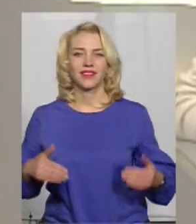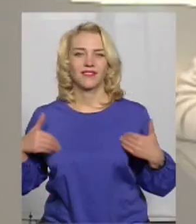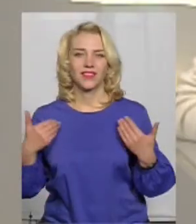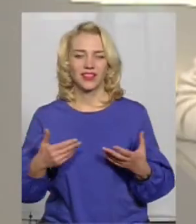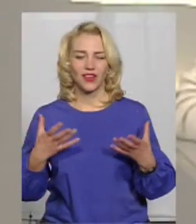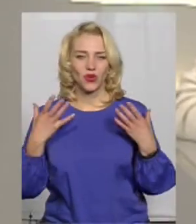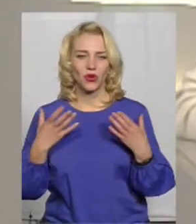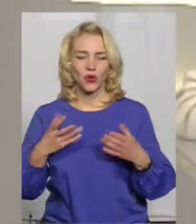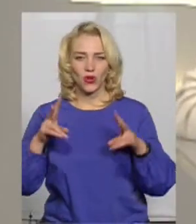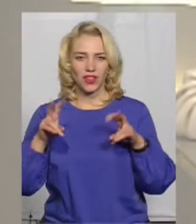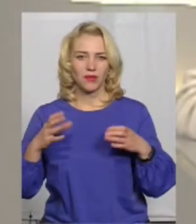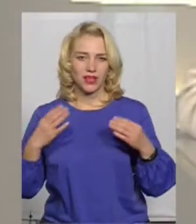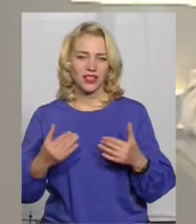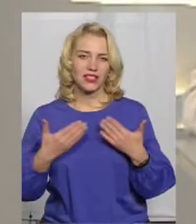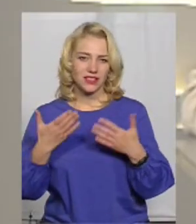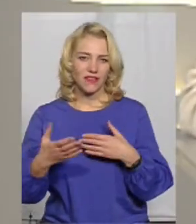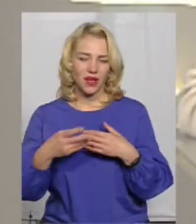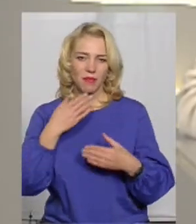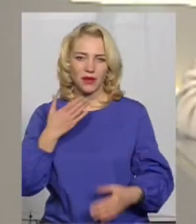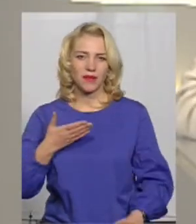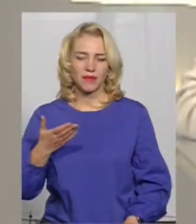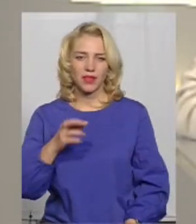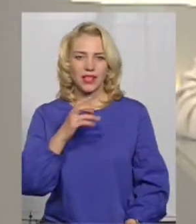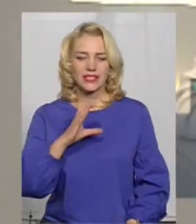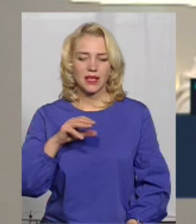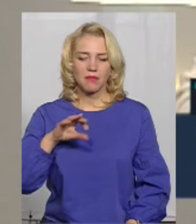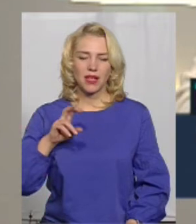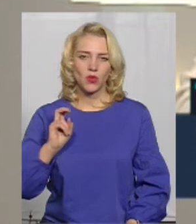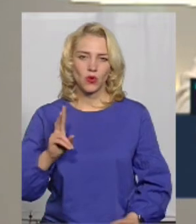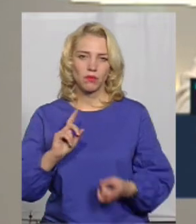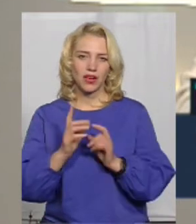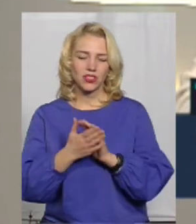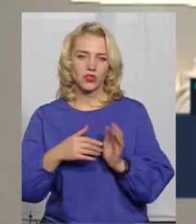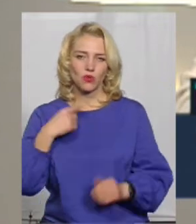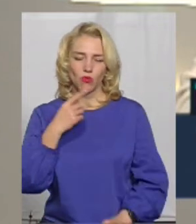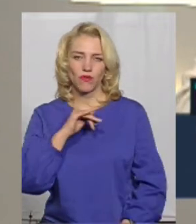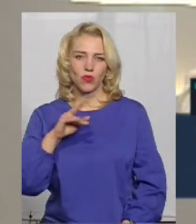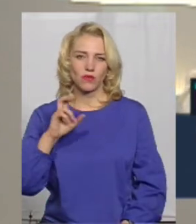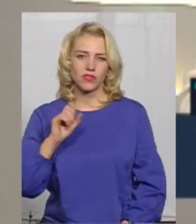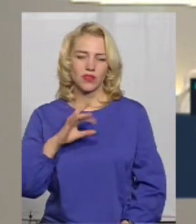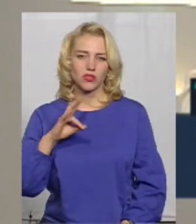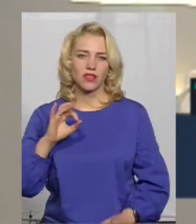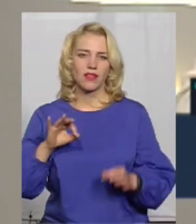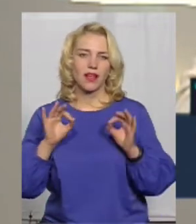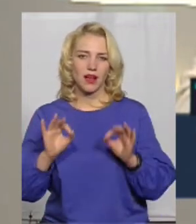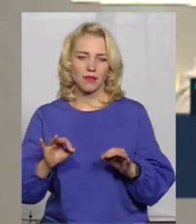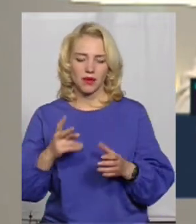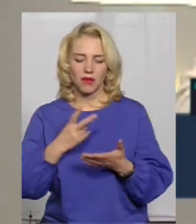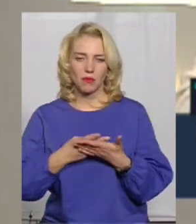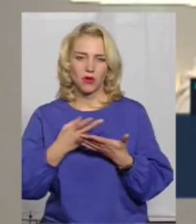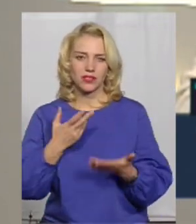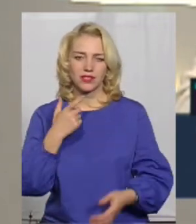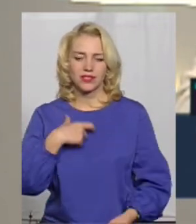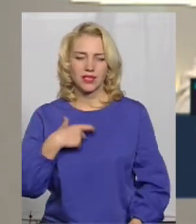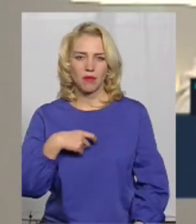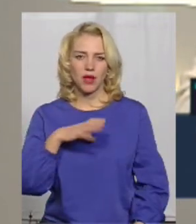Вітаємо у темі дня. З вами Богдан Семенюк. На жестову мову перекладає Оксана Фіновська. Як правильно позиціонувати себе